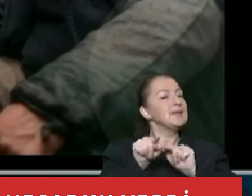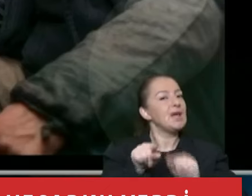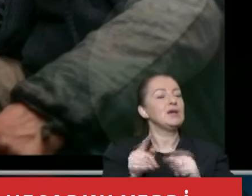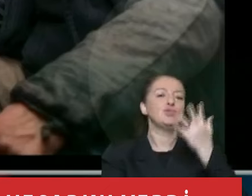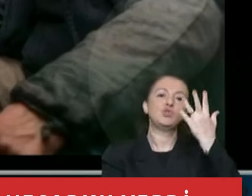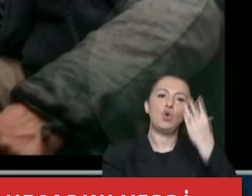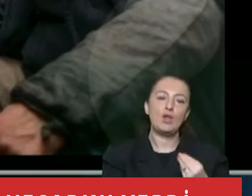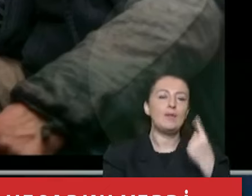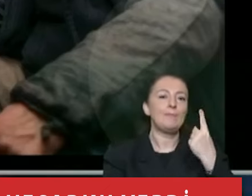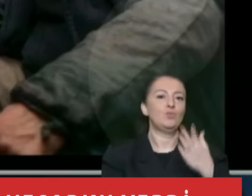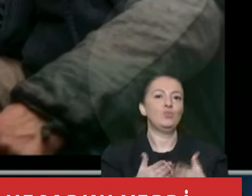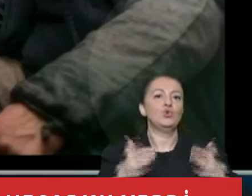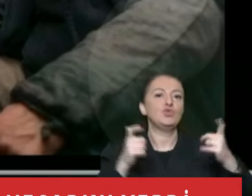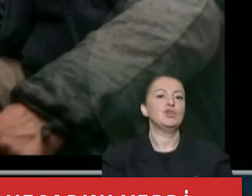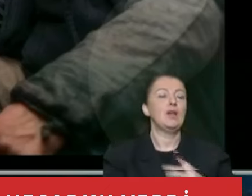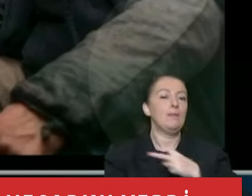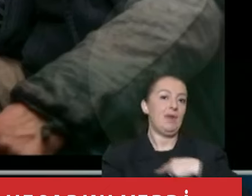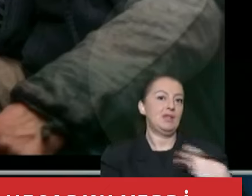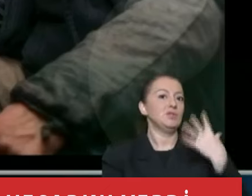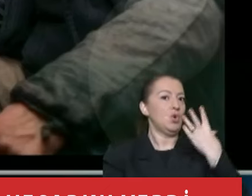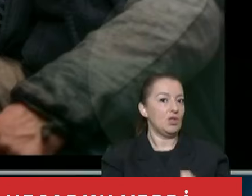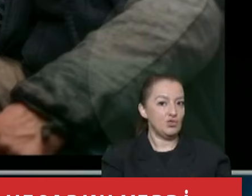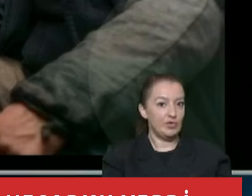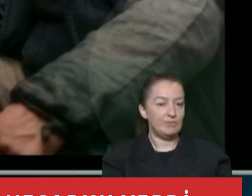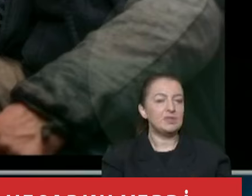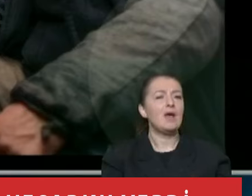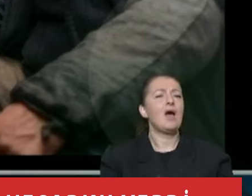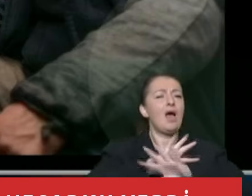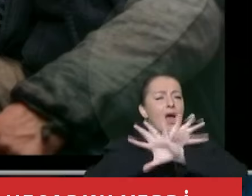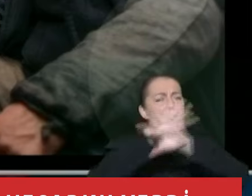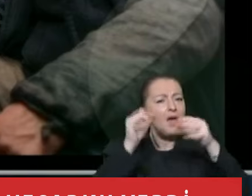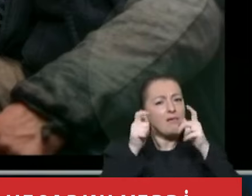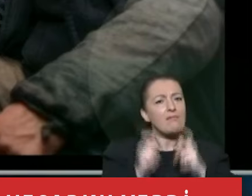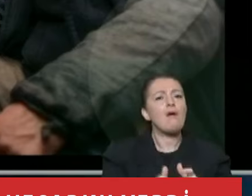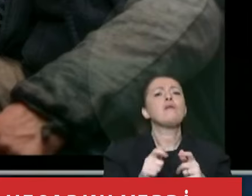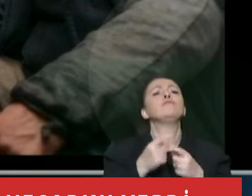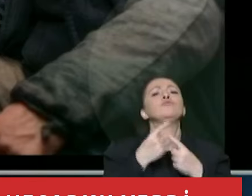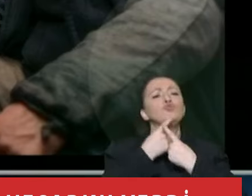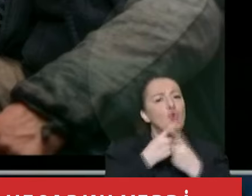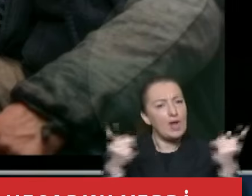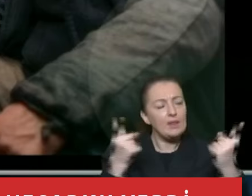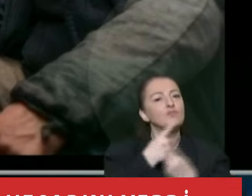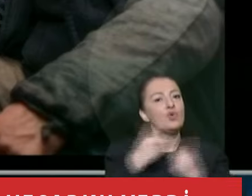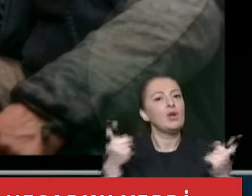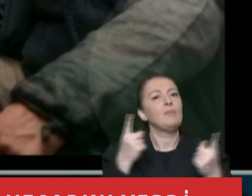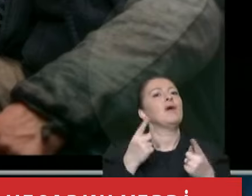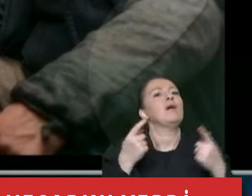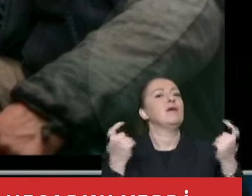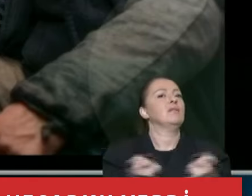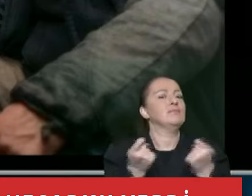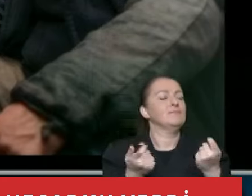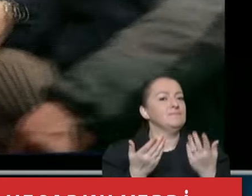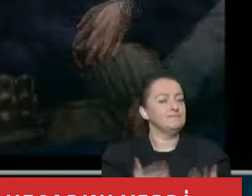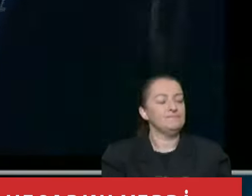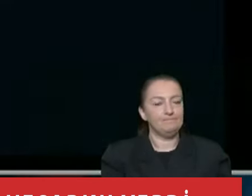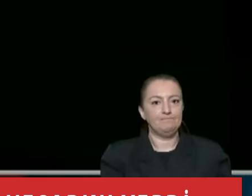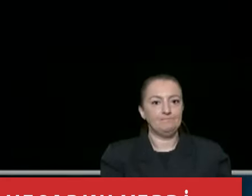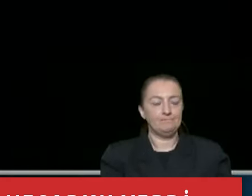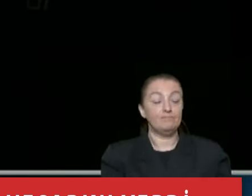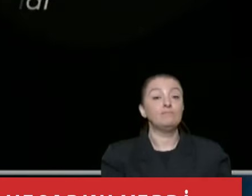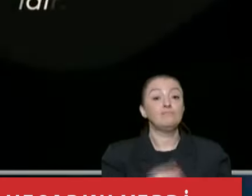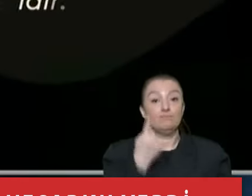olan bir Büyükşehir Belediyesi olacağımızı her yerde söyledik söylemeye devam edeceğiz Cumhuriyet